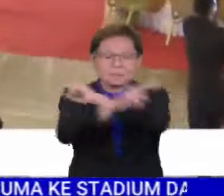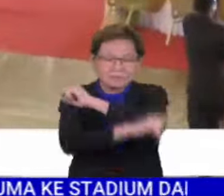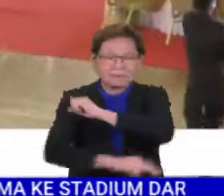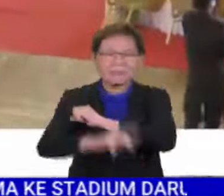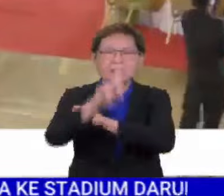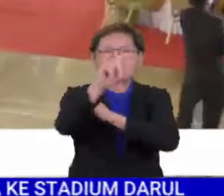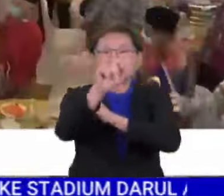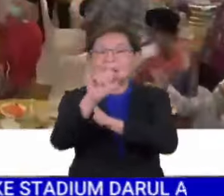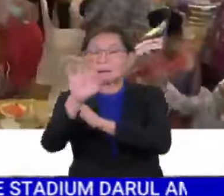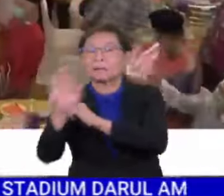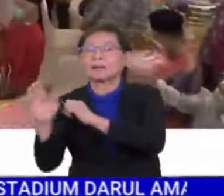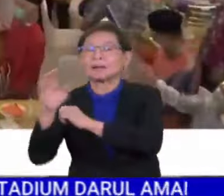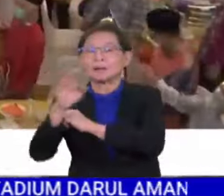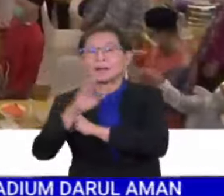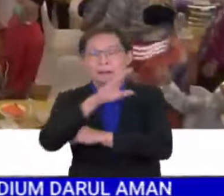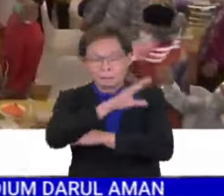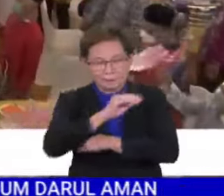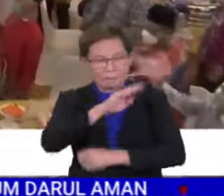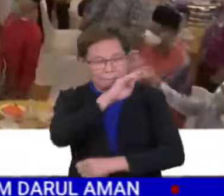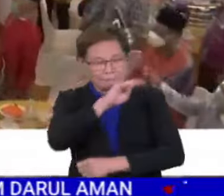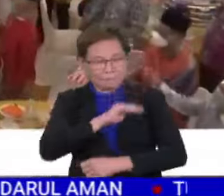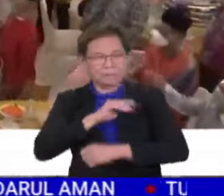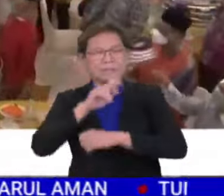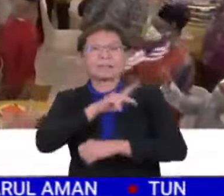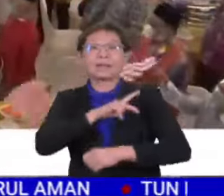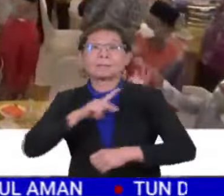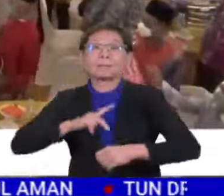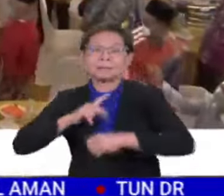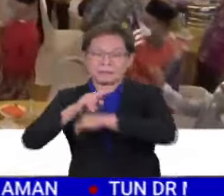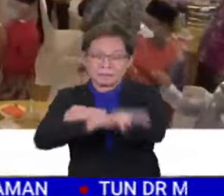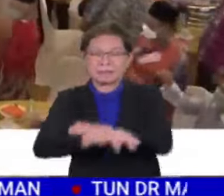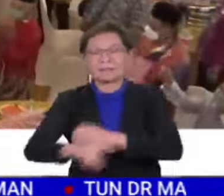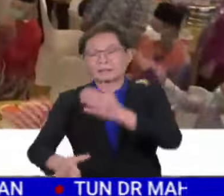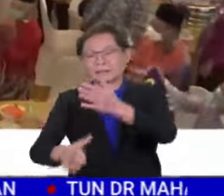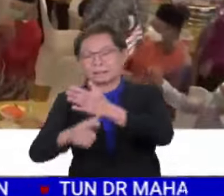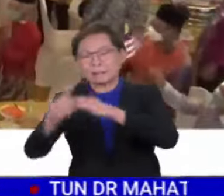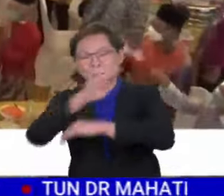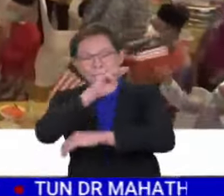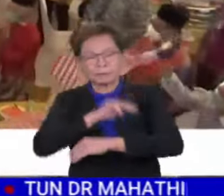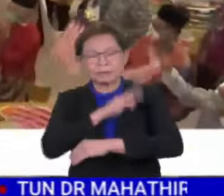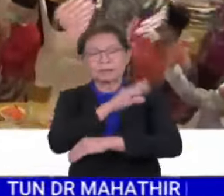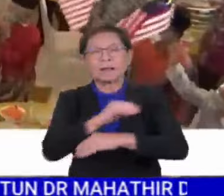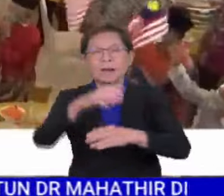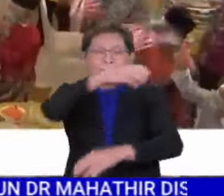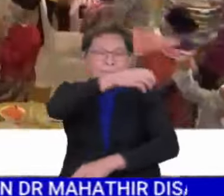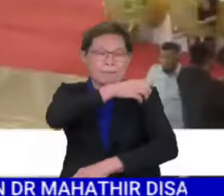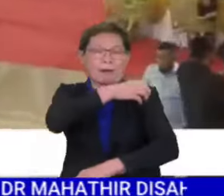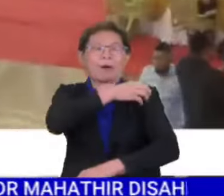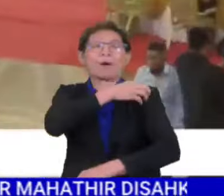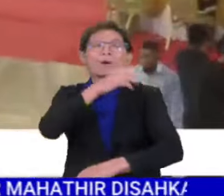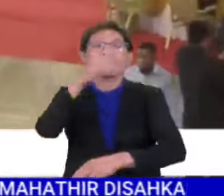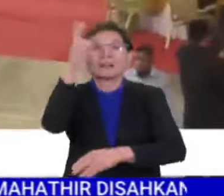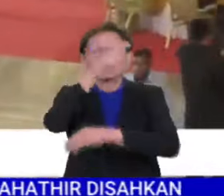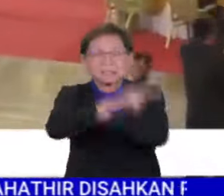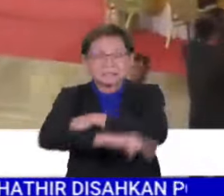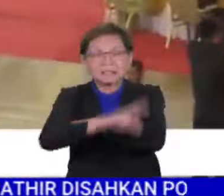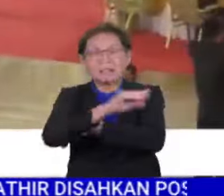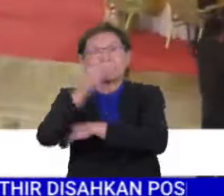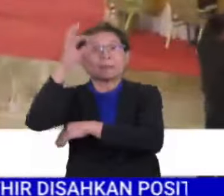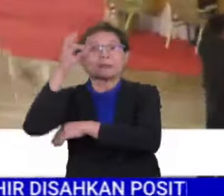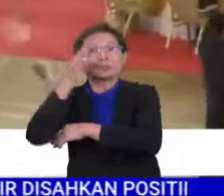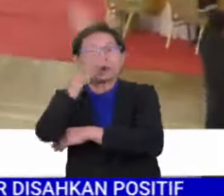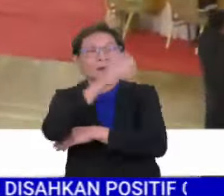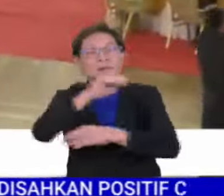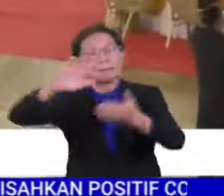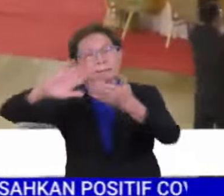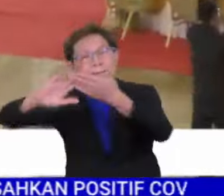Abdul Teh Mahmud, Menteri-Menteri Kabinet Negeri dan Timbalan Menteri serta pegawai-pegawai kerajaan negeri dan persekutuan termasuk